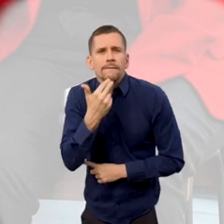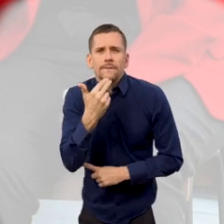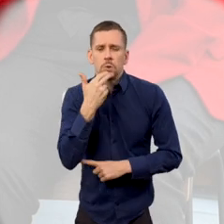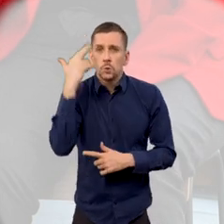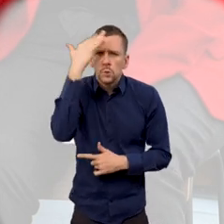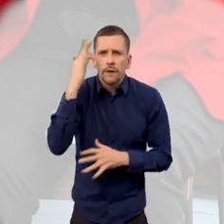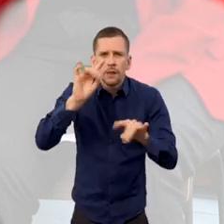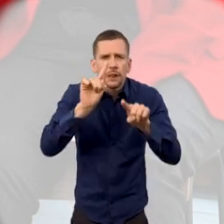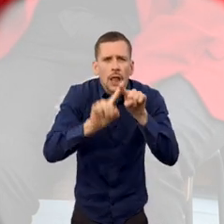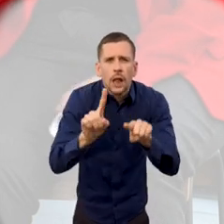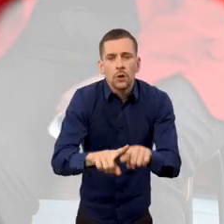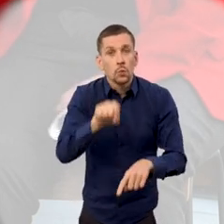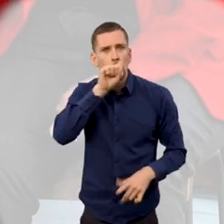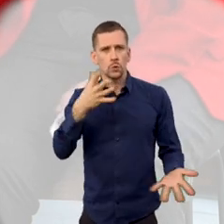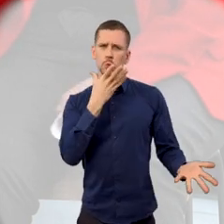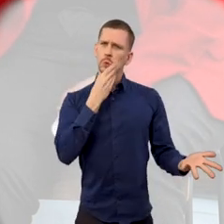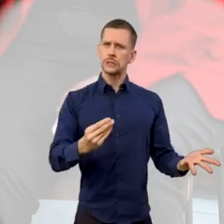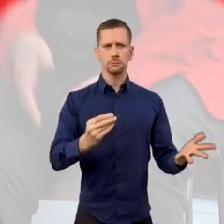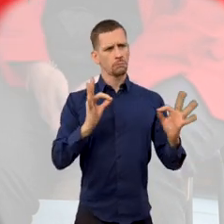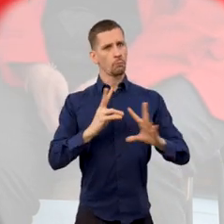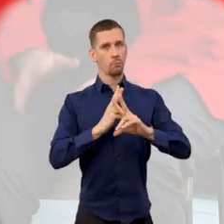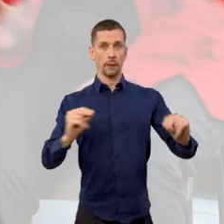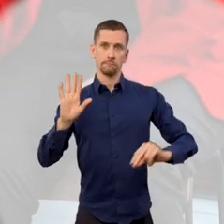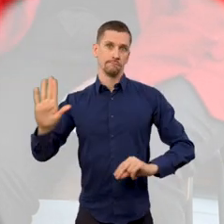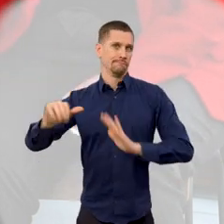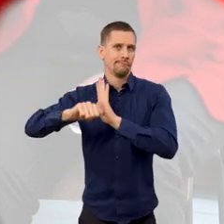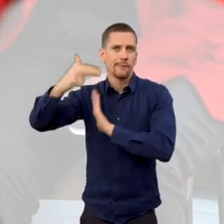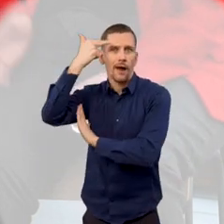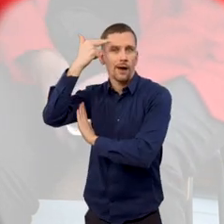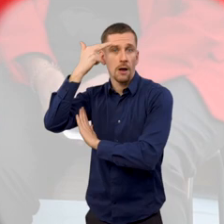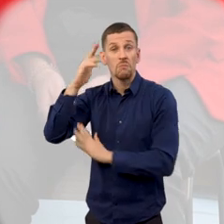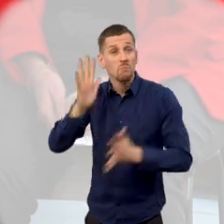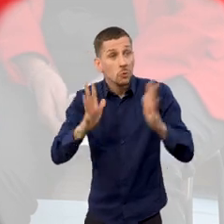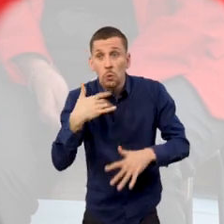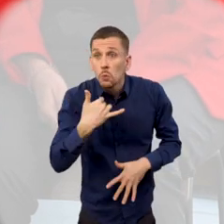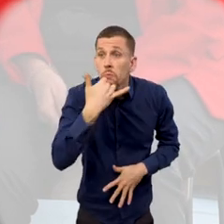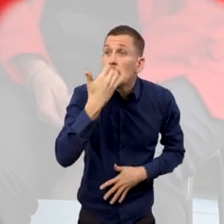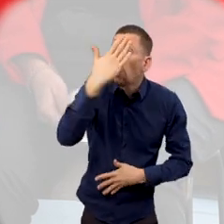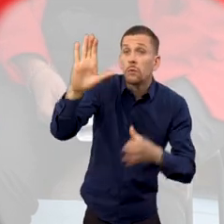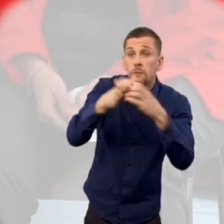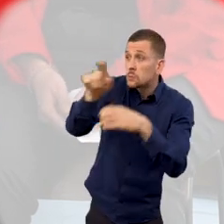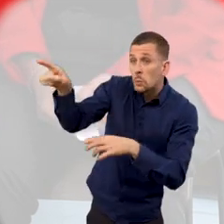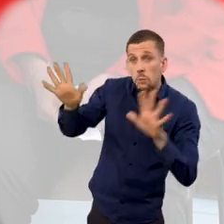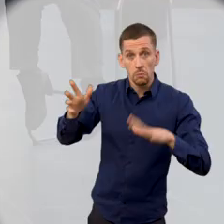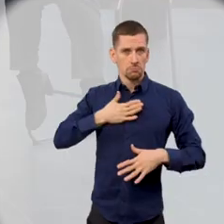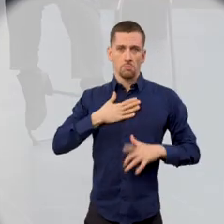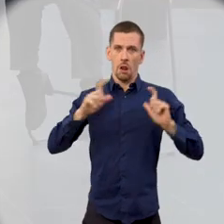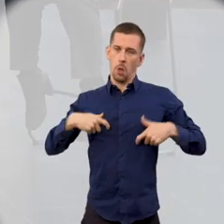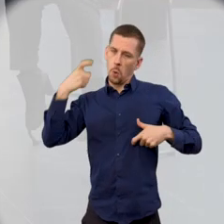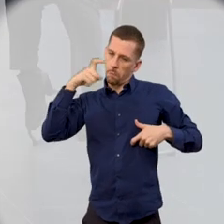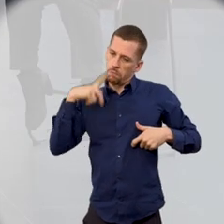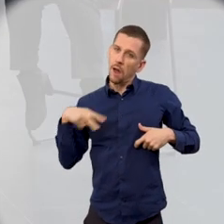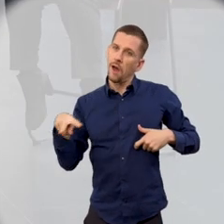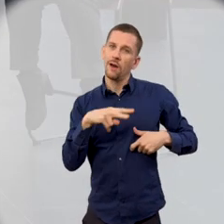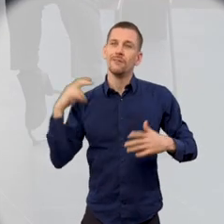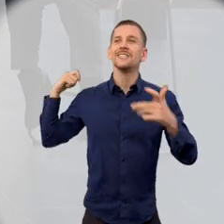du détail et le souci de quelque chose de joli et de propre. Alors je ne sais pas si c'est le cas dans les autres formations, mais c'est vrai que chez nous, alors on n'a pas